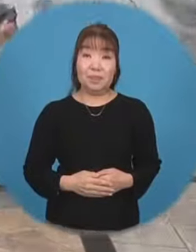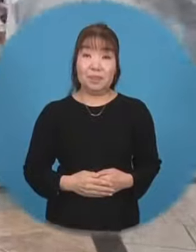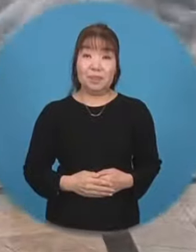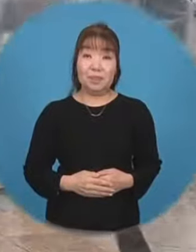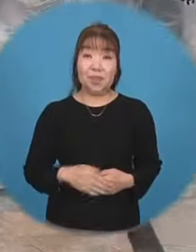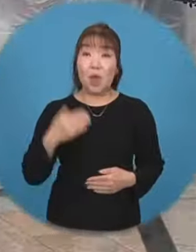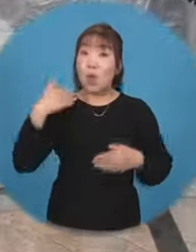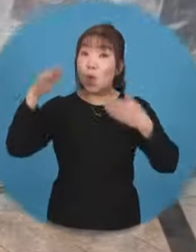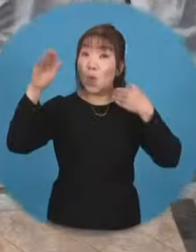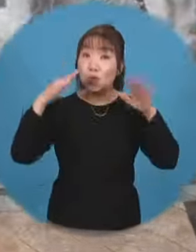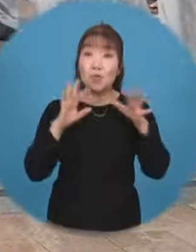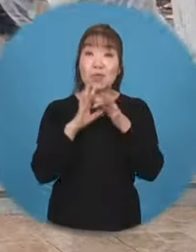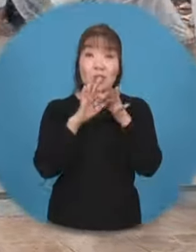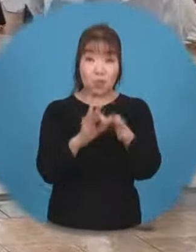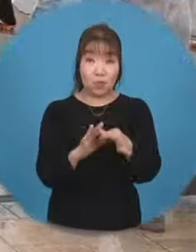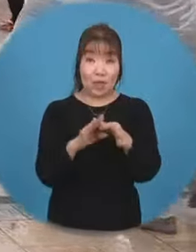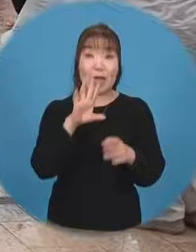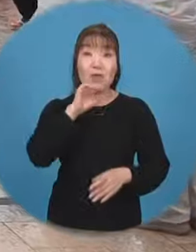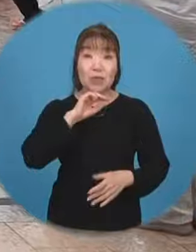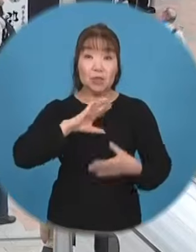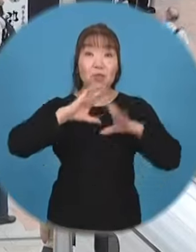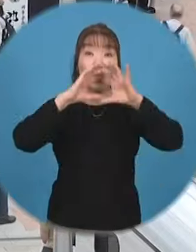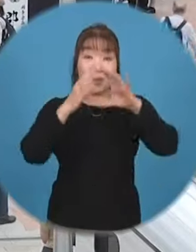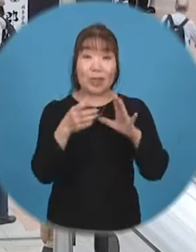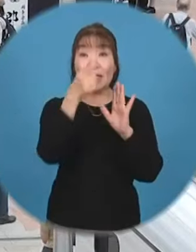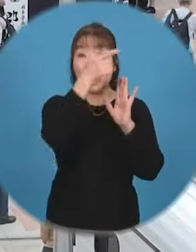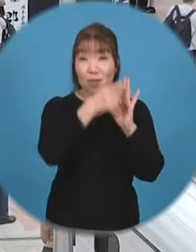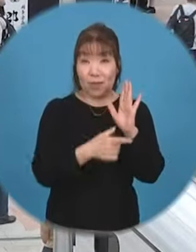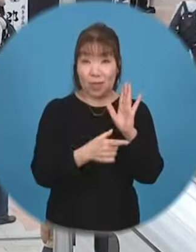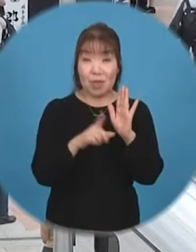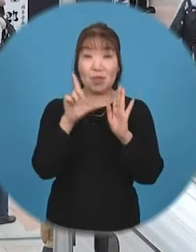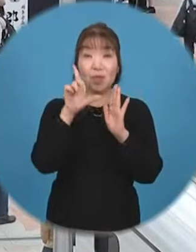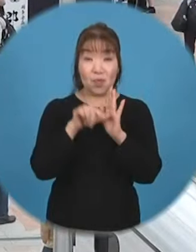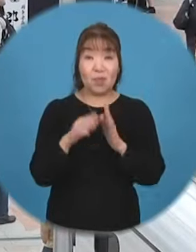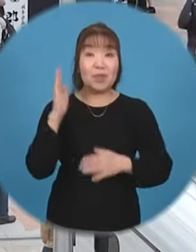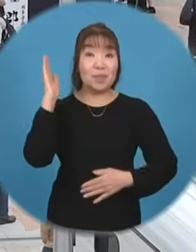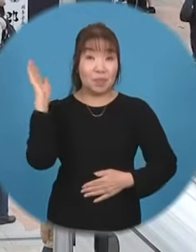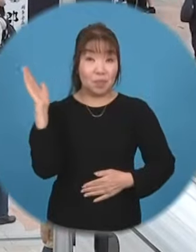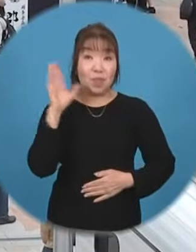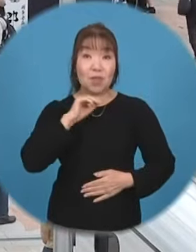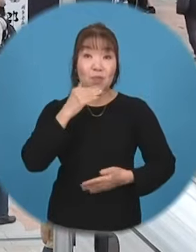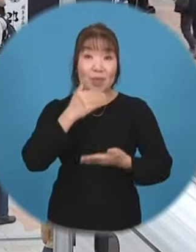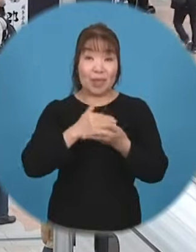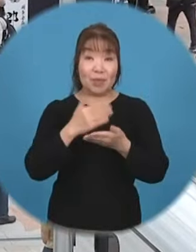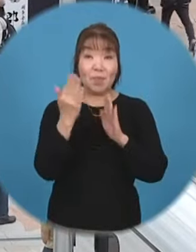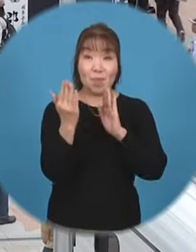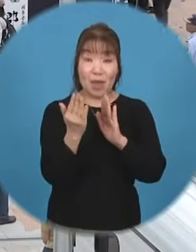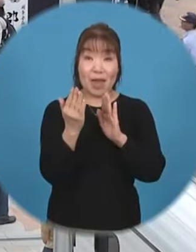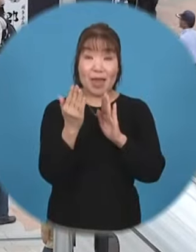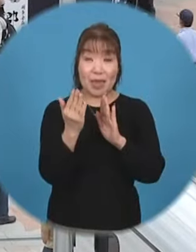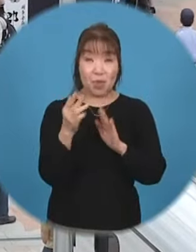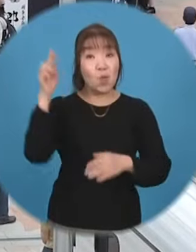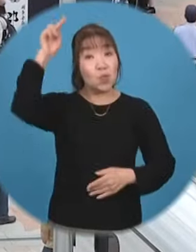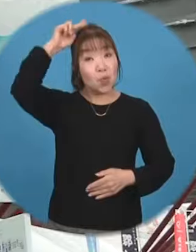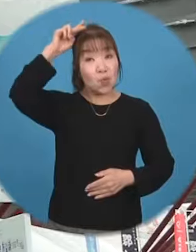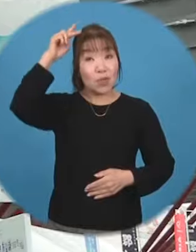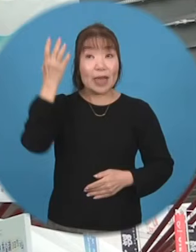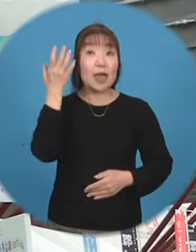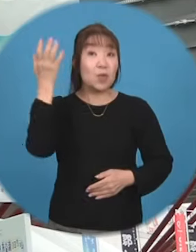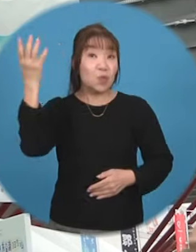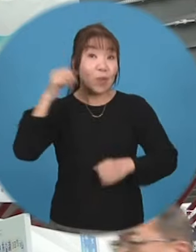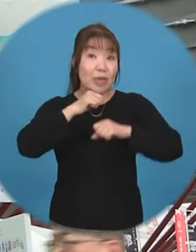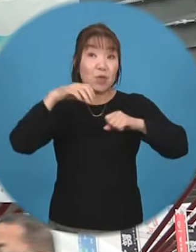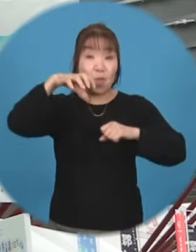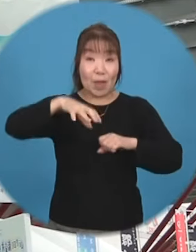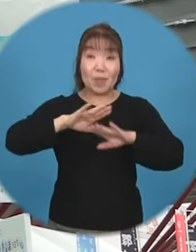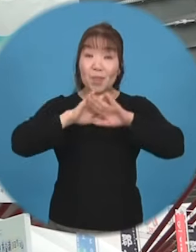踊りでつながるギフト世界をテーマに、この日岐阜駅前の信長夢広場で行われていたのは、清流